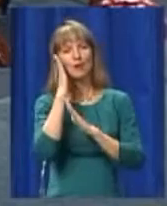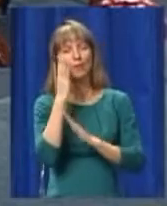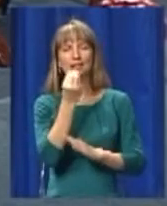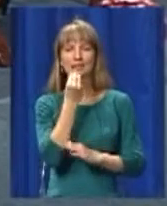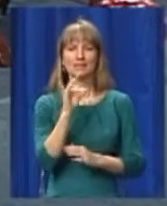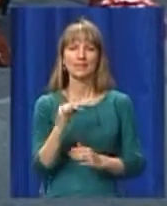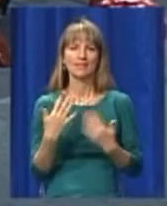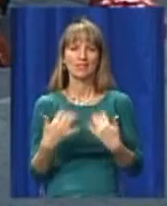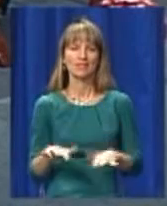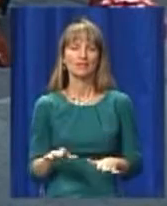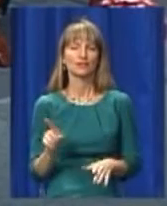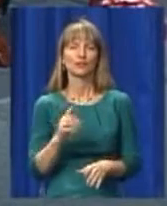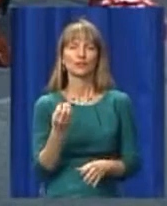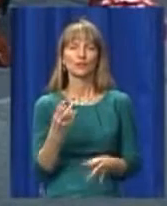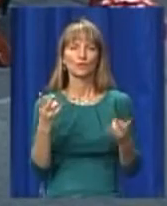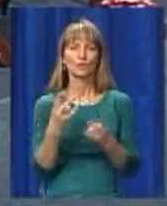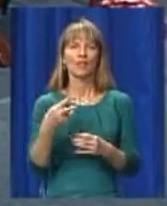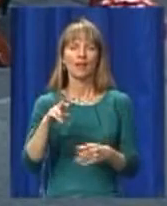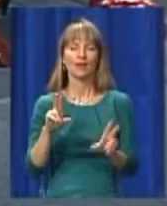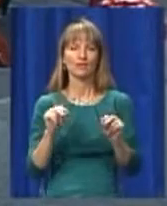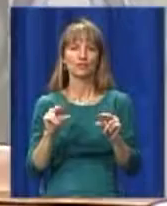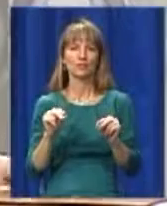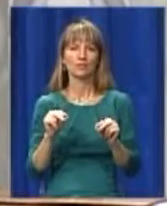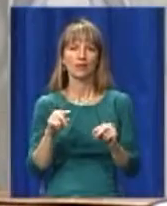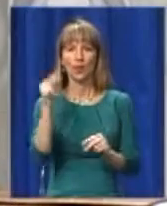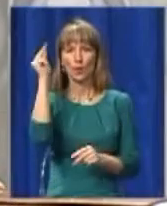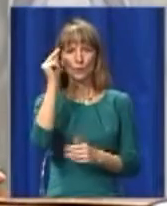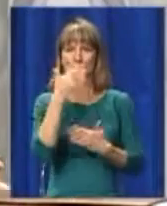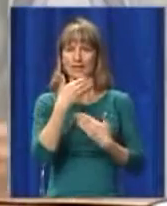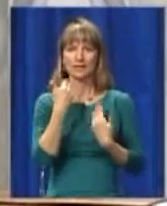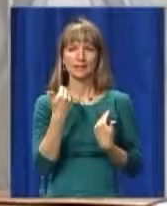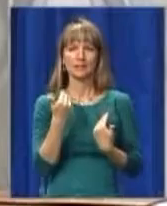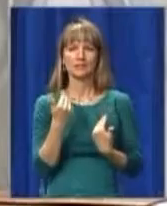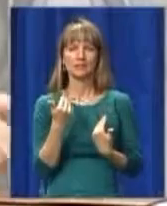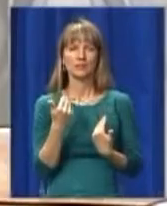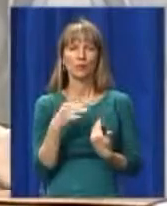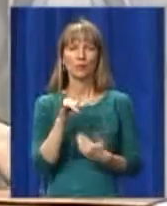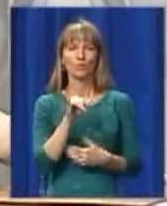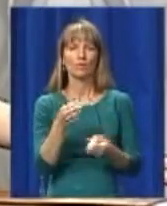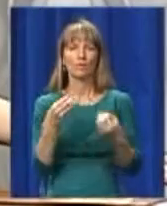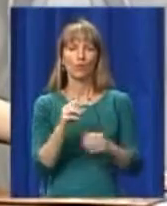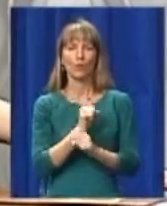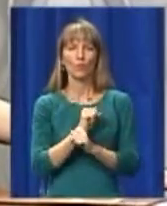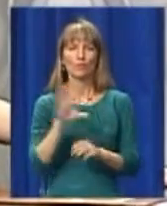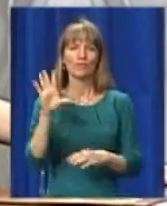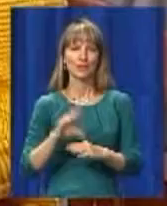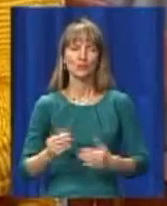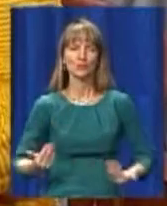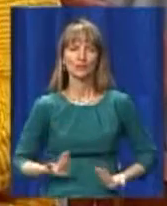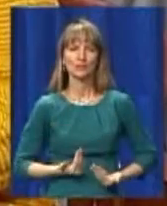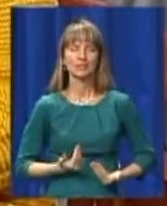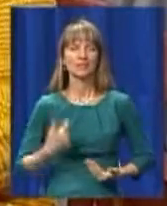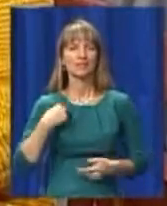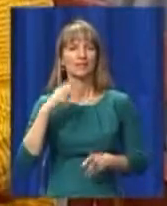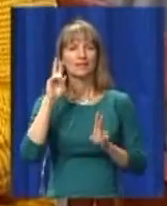їсти и все. Ну, честно. Что еще треба для счастья, так? Они не учатся. Они, ну, как, у них просто отдых всю жизнь. Ну, я